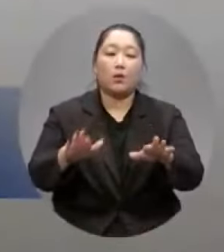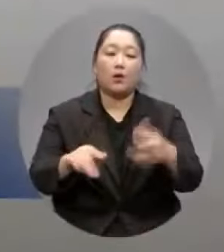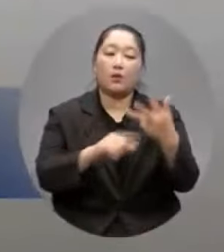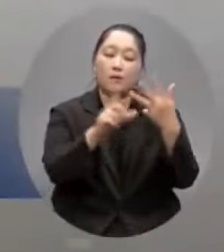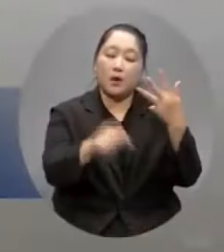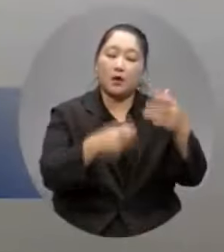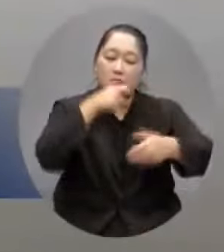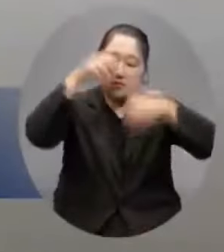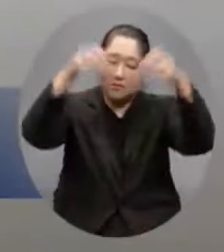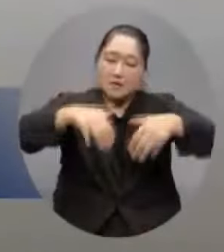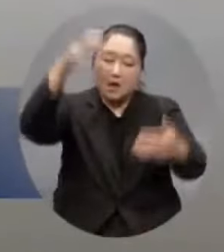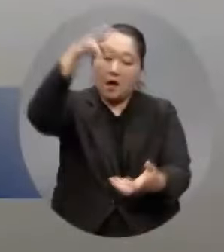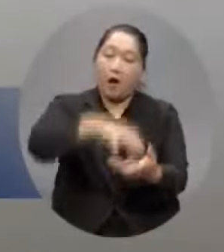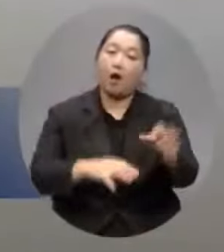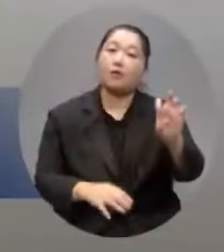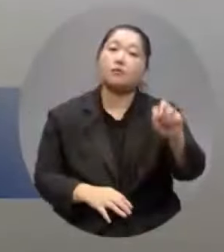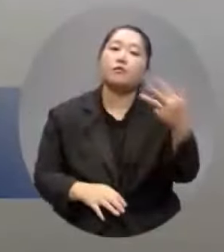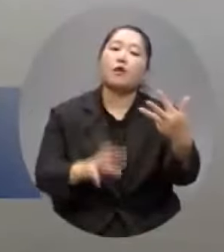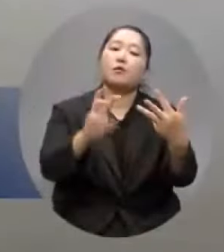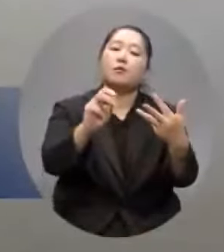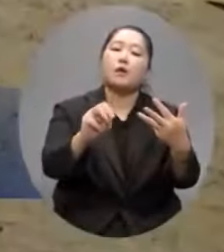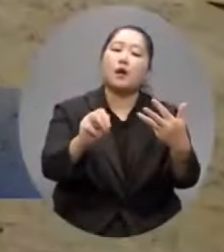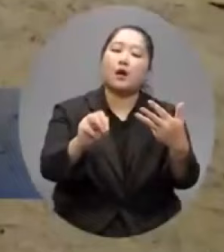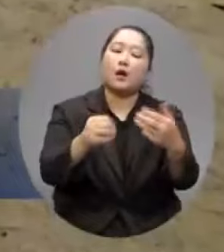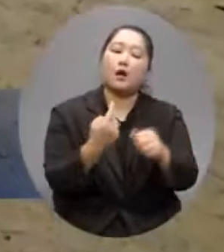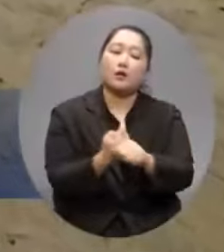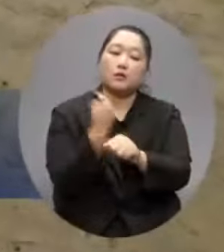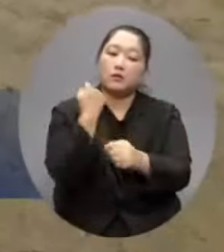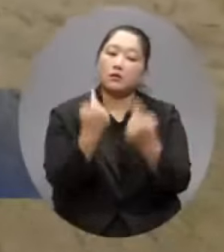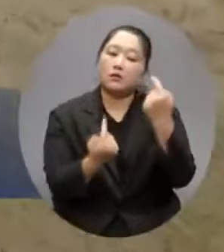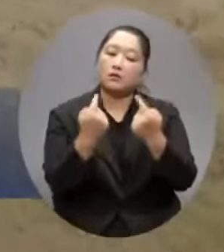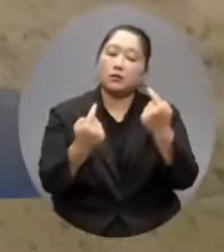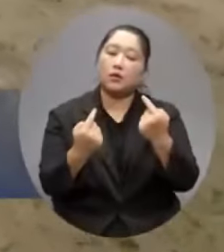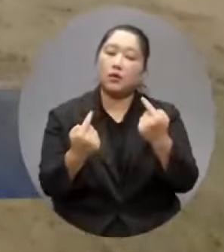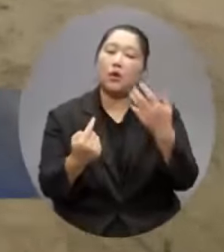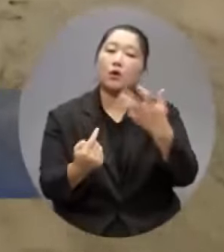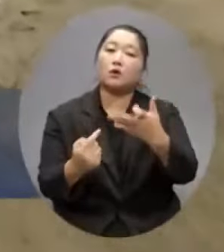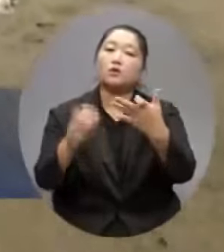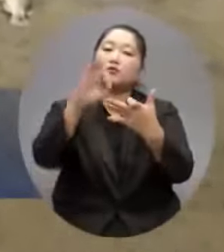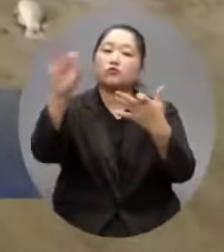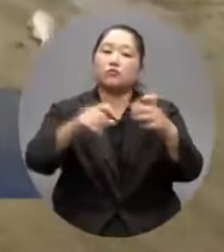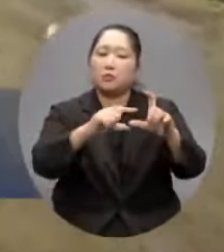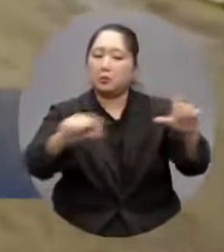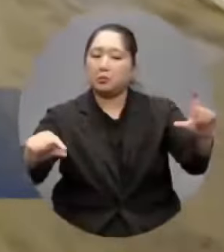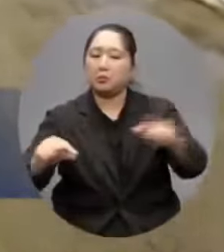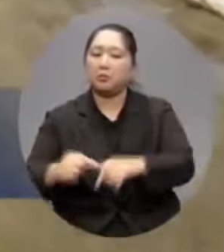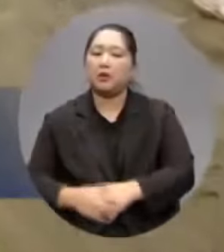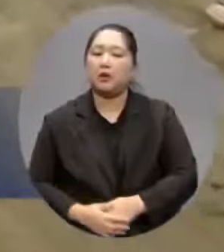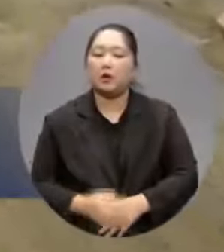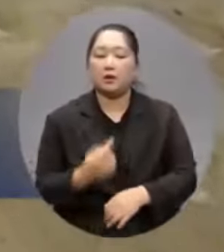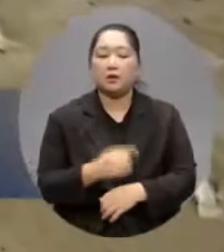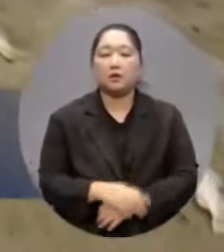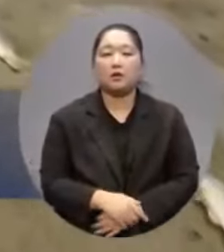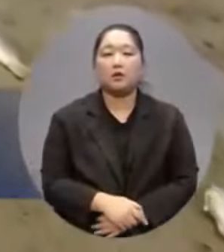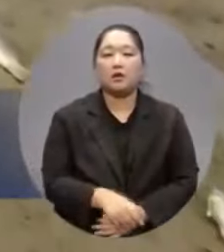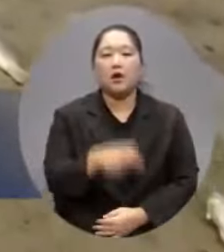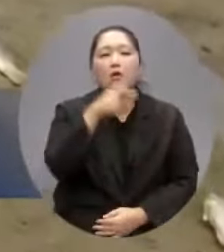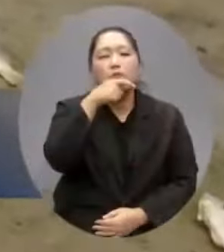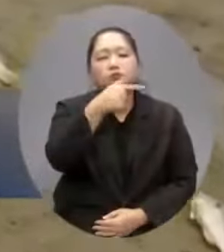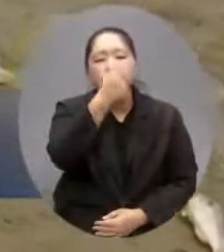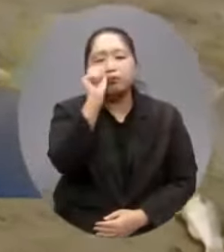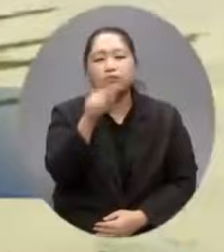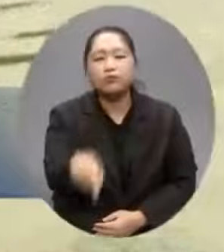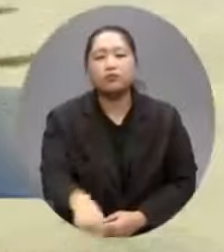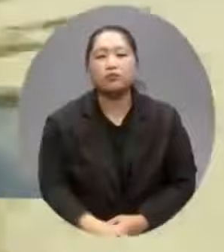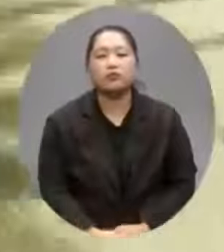비가 38mm입니다. 그래서 한 19% 정도 이렇게 강수량이 됩니다. 작년 대비 그래서